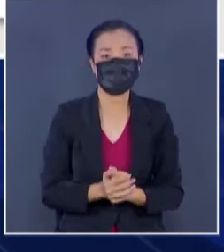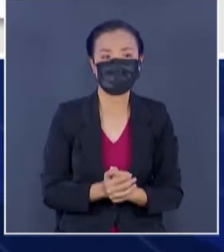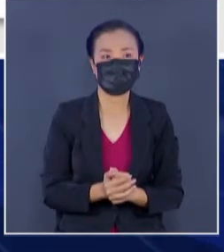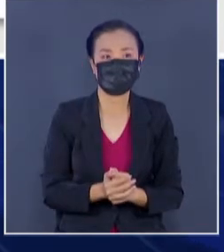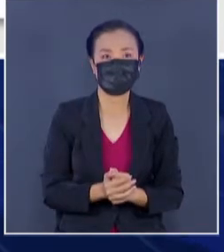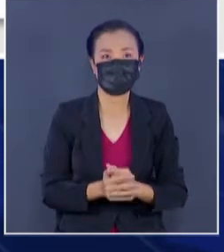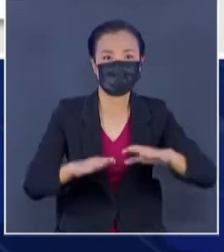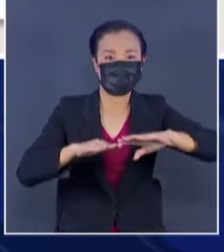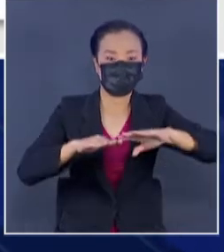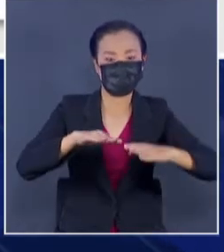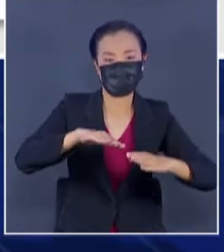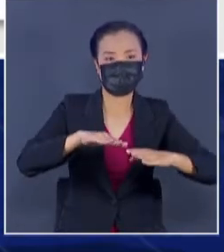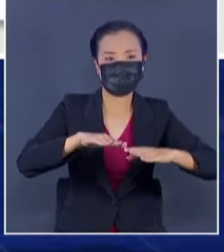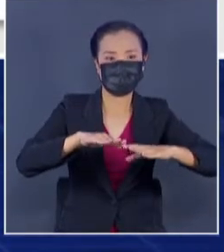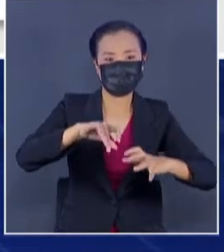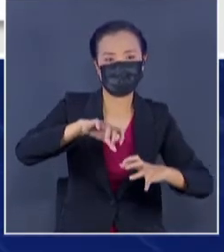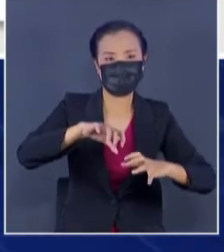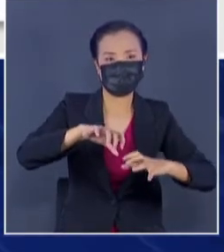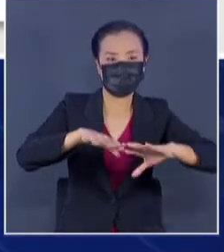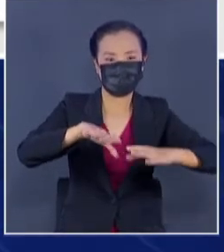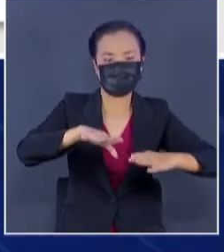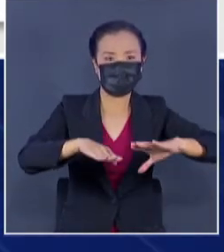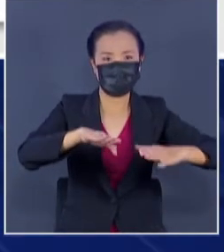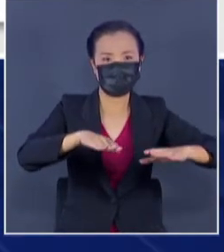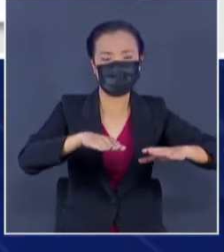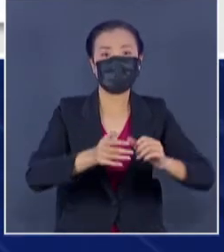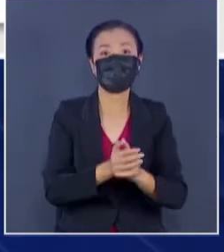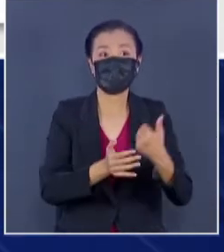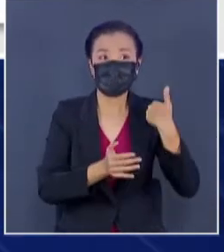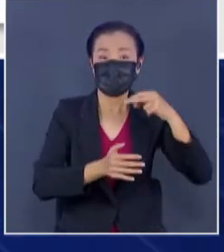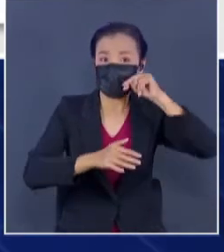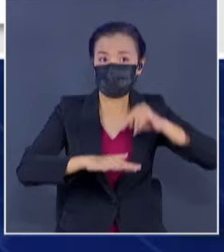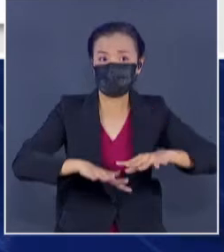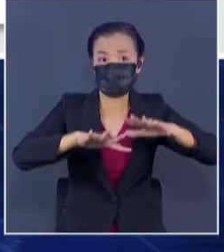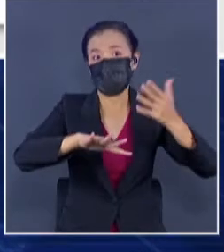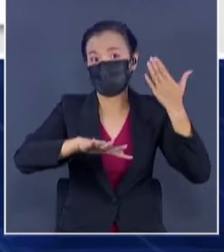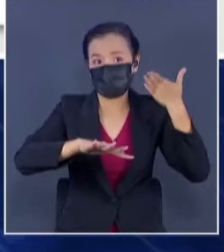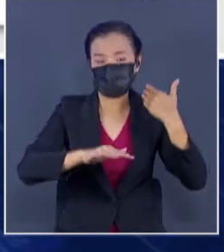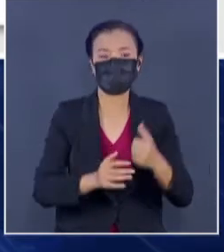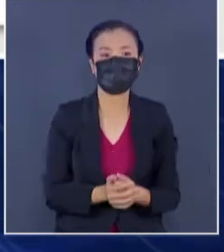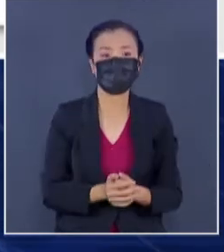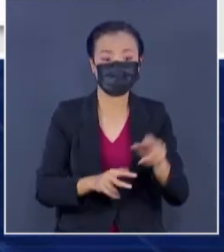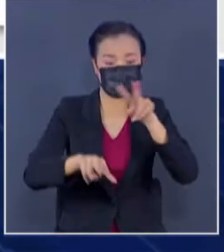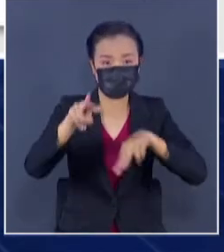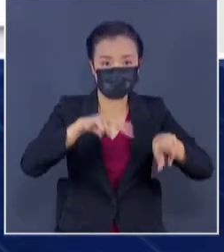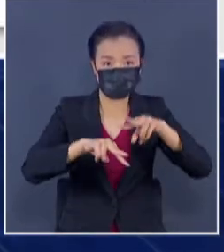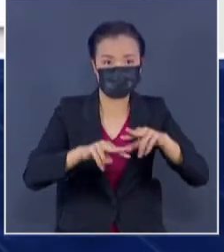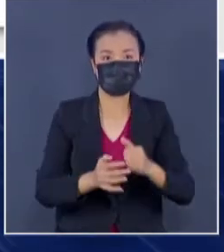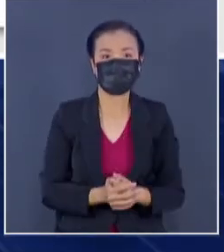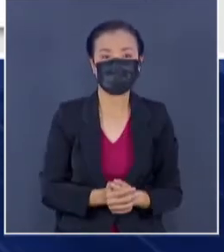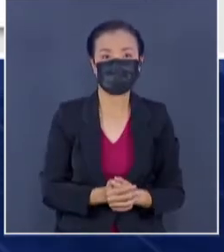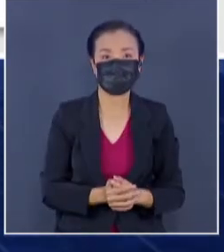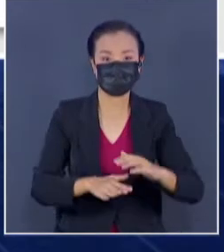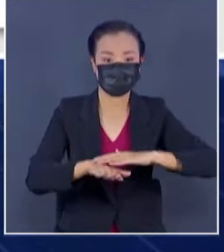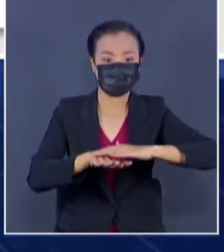เกิดการทรุดตัวแตกหักพังออกมาเป็นแผ่นๆหลังจากที่เกิดน้ำท่วมนะครับจากการตรวจสอบแล้วเนี่ยพบว่า